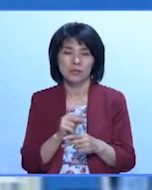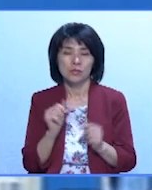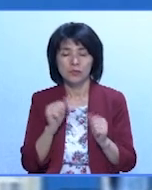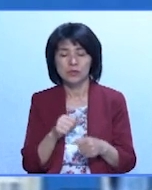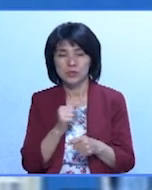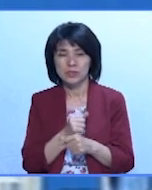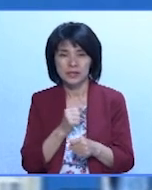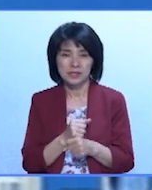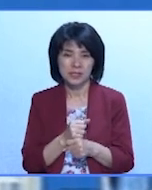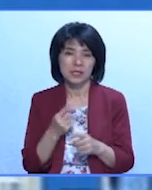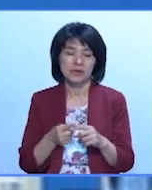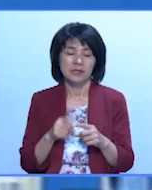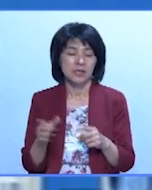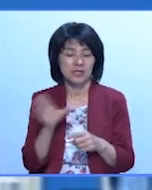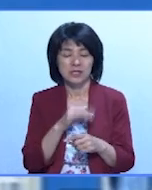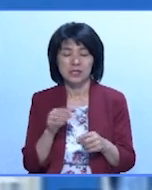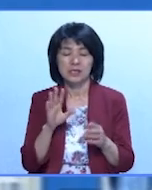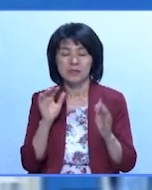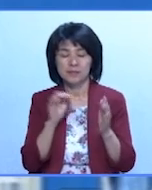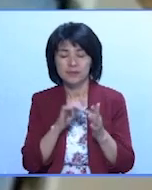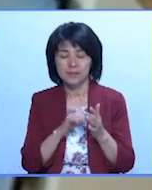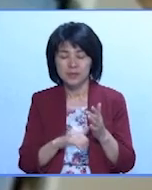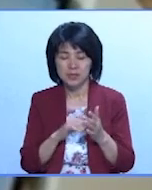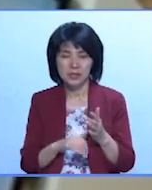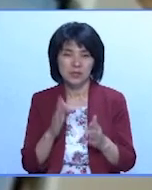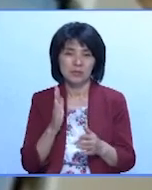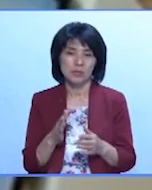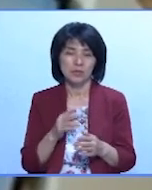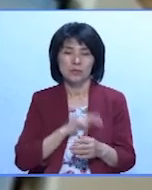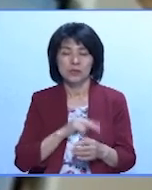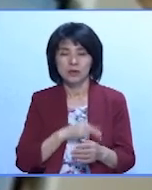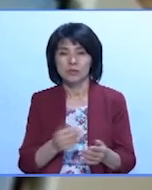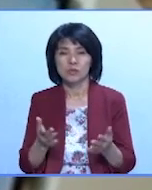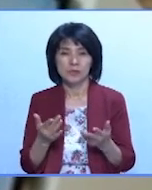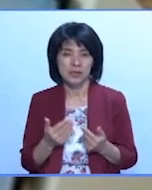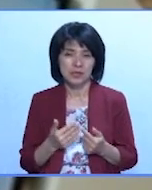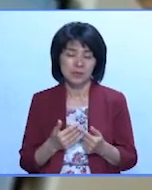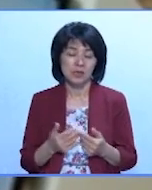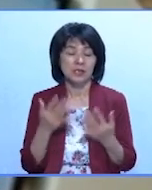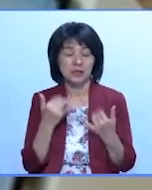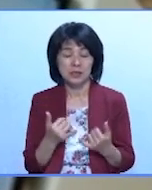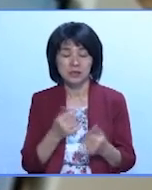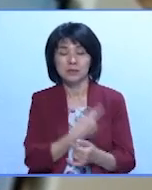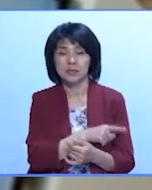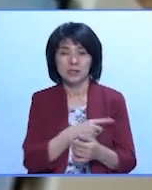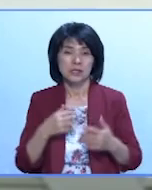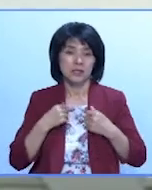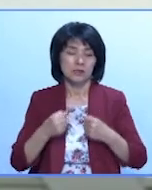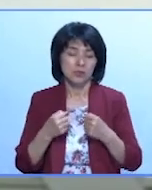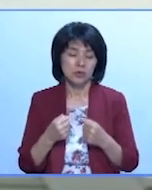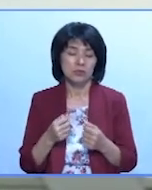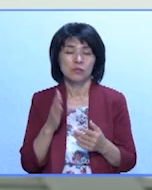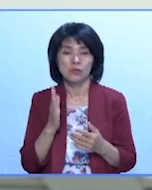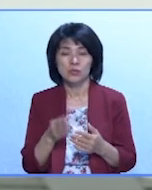принципті біз басқа да нысандарда жұмысқа аламыз. Жиында ауыл шаруашылығы, медицина, спорт саласындағы қордаланған